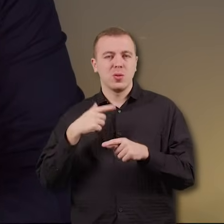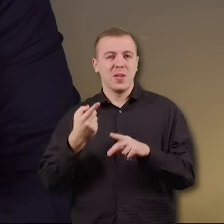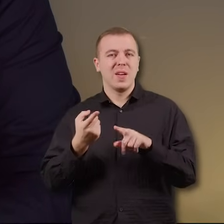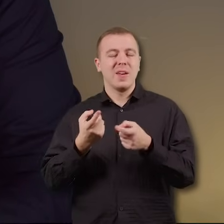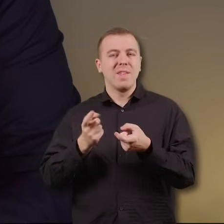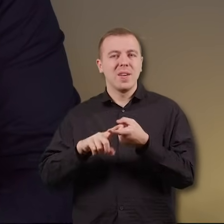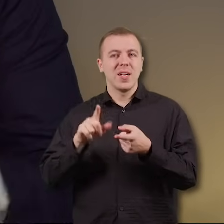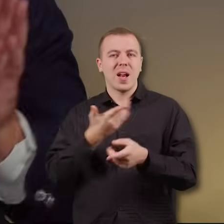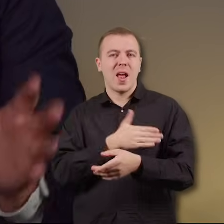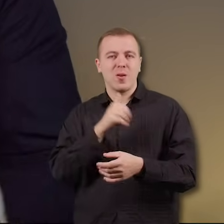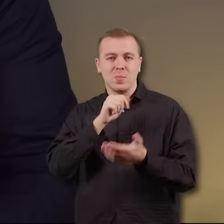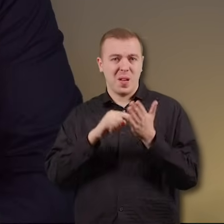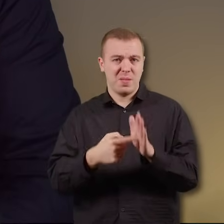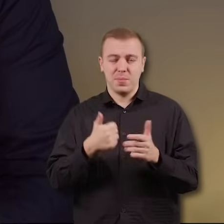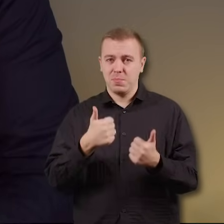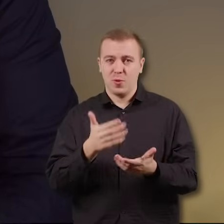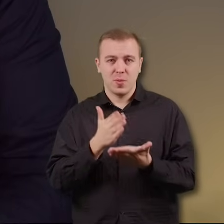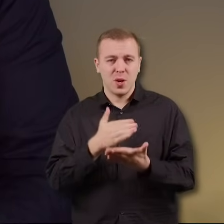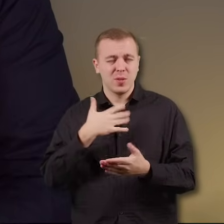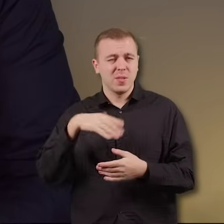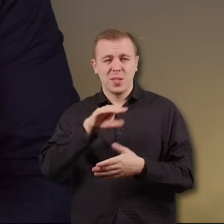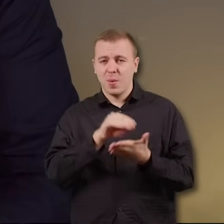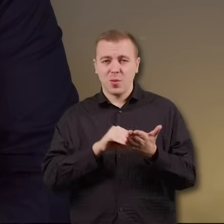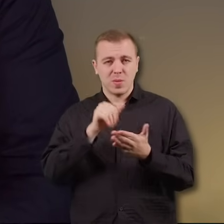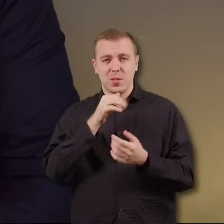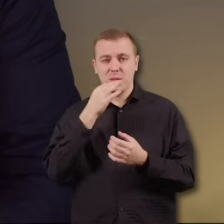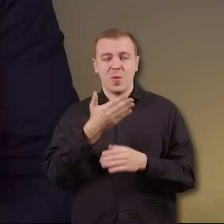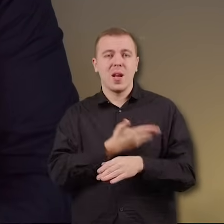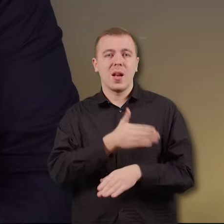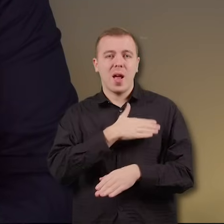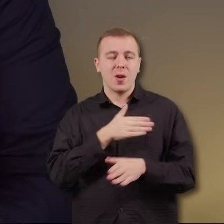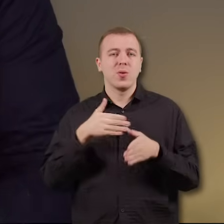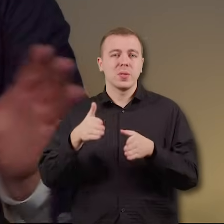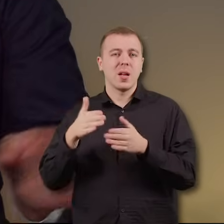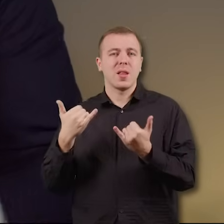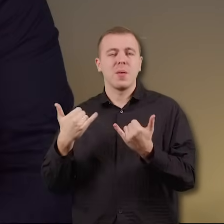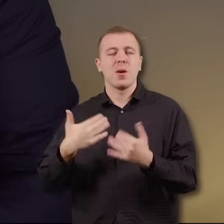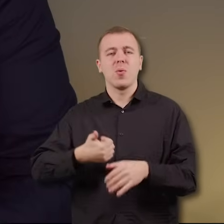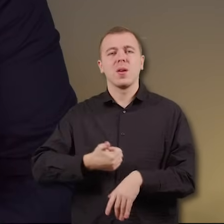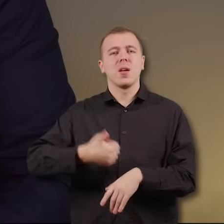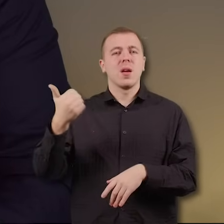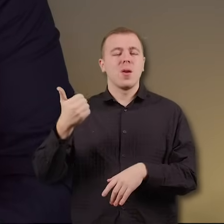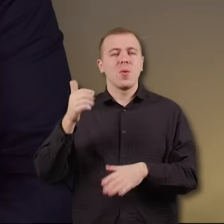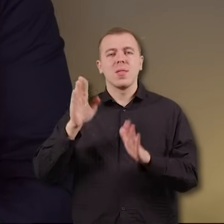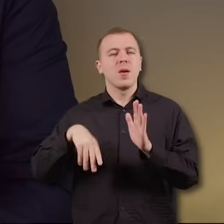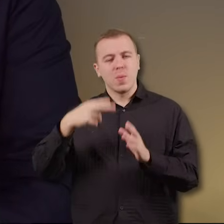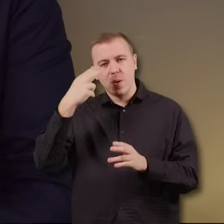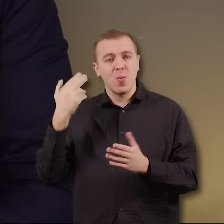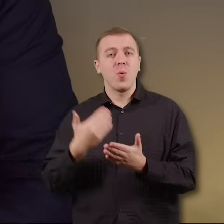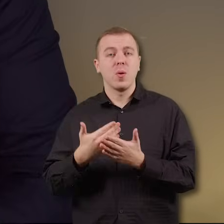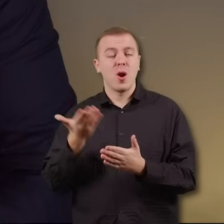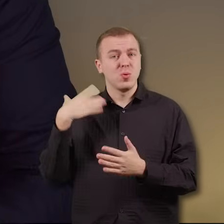Lenkijos pavyzdį. Pagal Lenkijos pavyzdį aš visiems kartoju tą patį. Lenkijos keliai dabar pasidarė žymiai geresni negu Lietuvos, nors